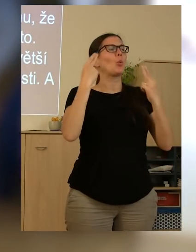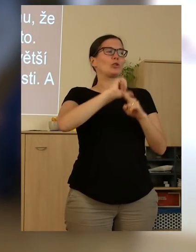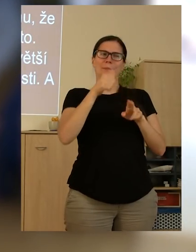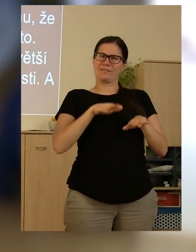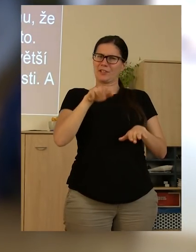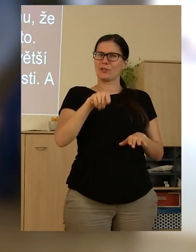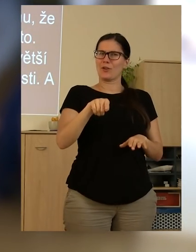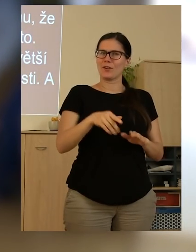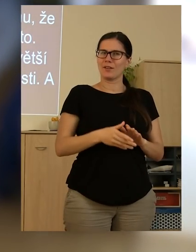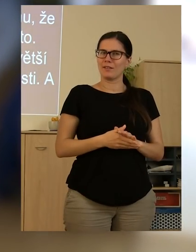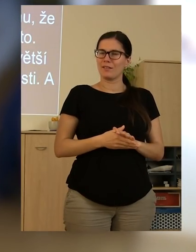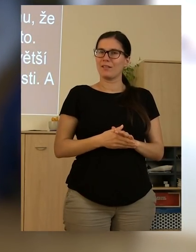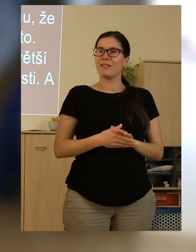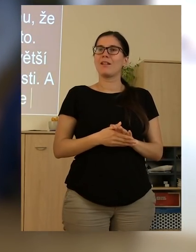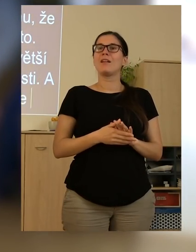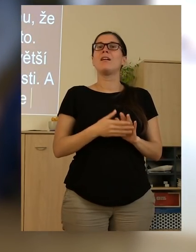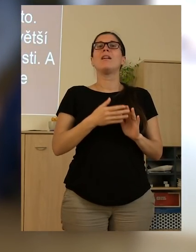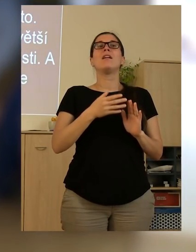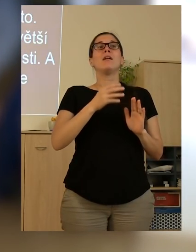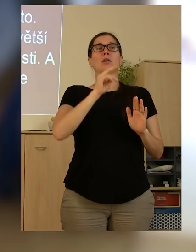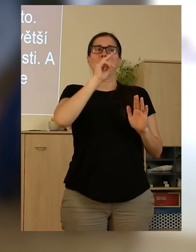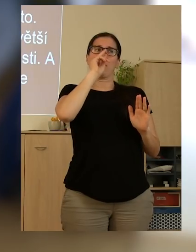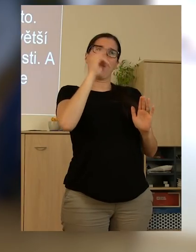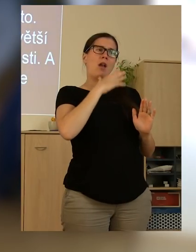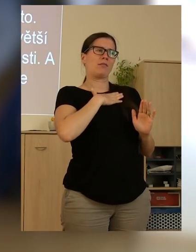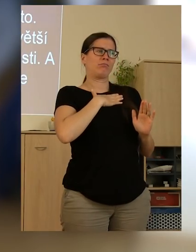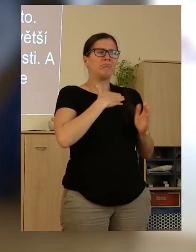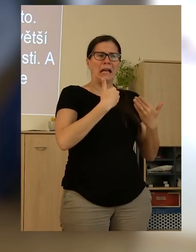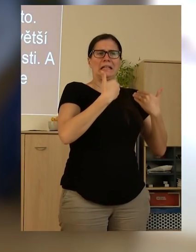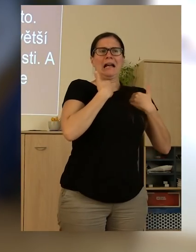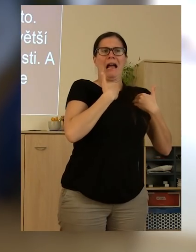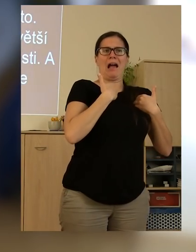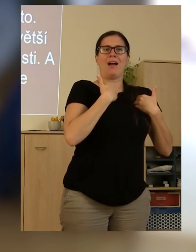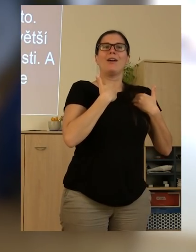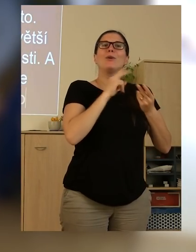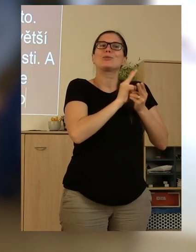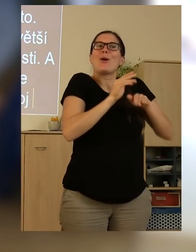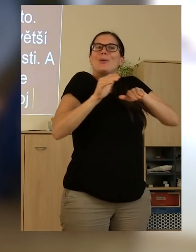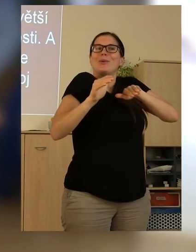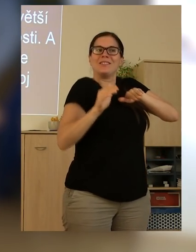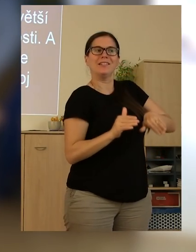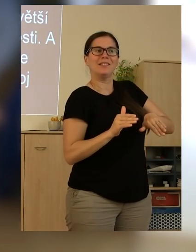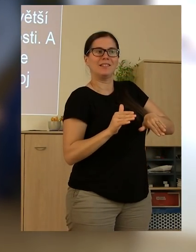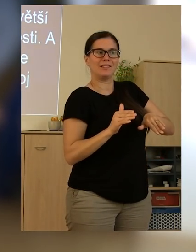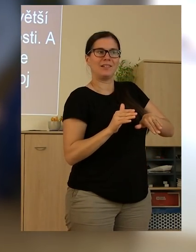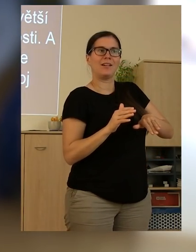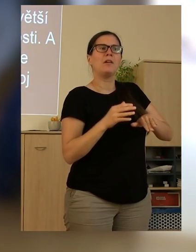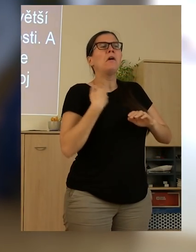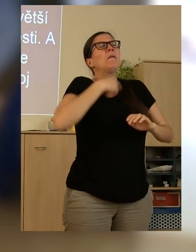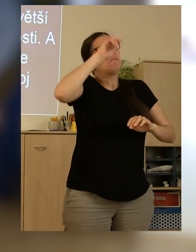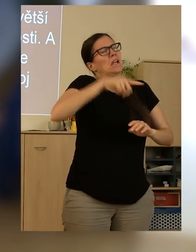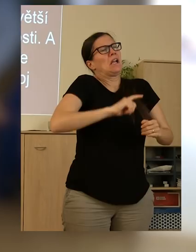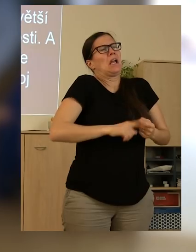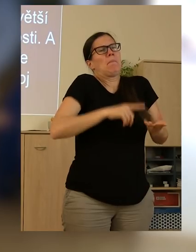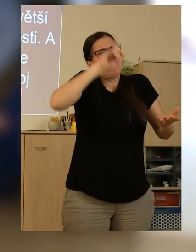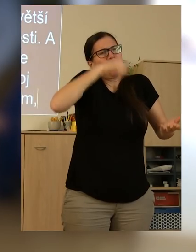Vlastně relativizovat ten postoj toho já, takový to, jako co si myslím, že vím,